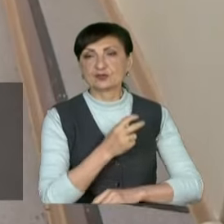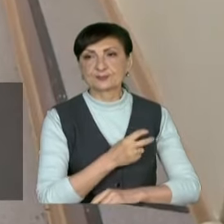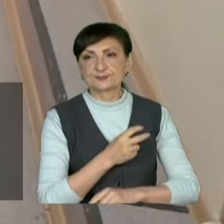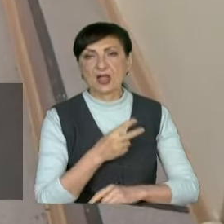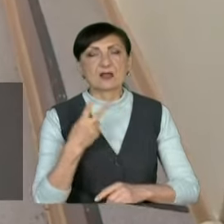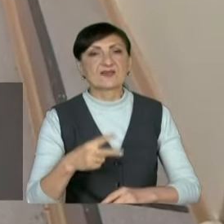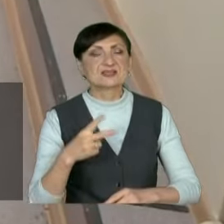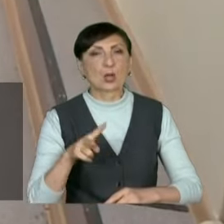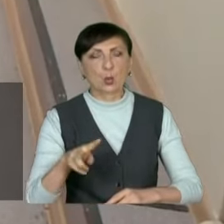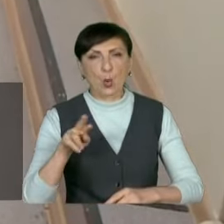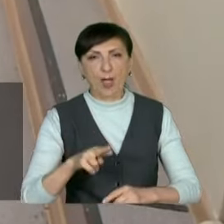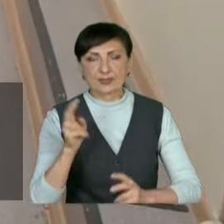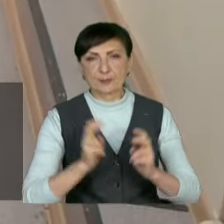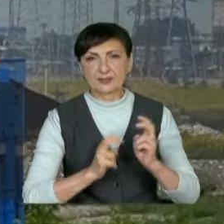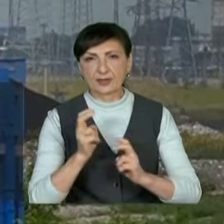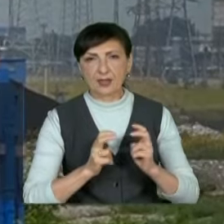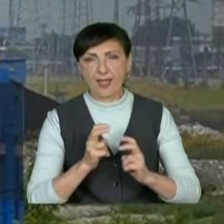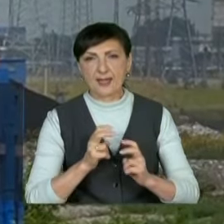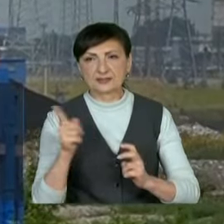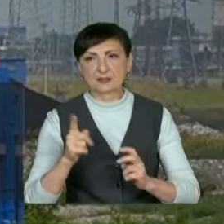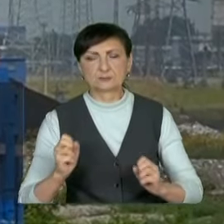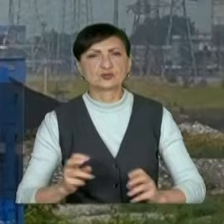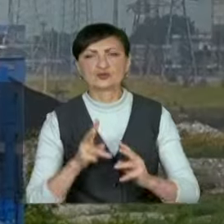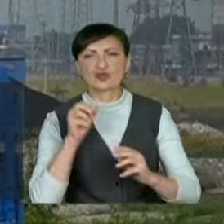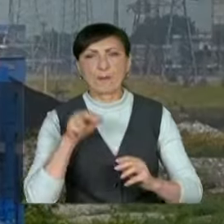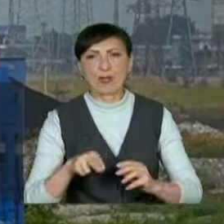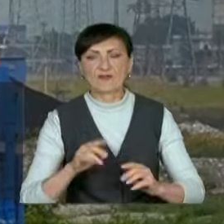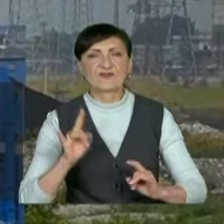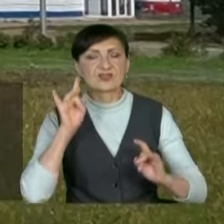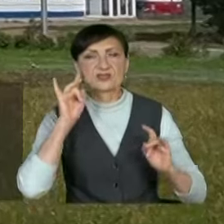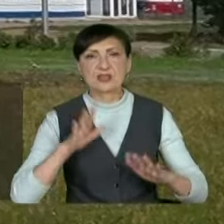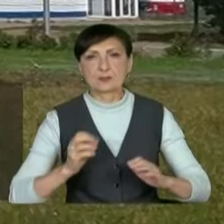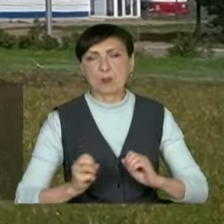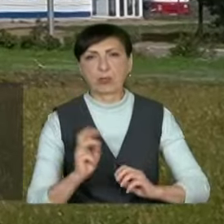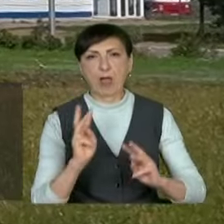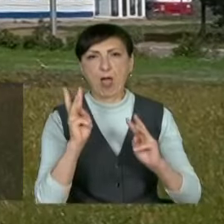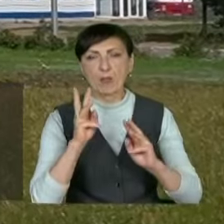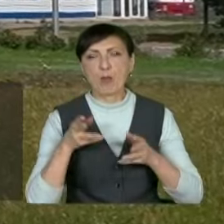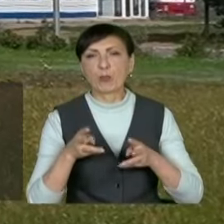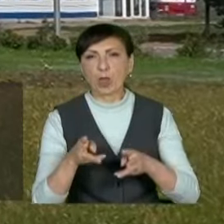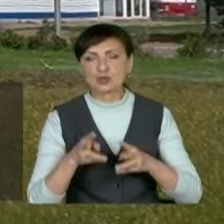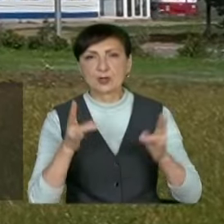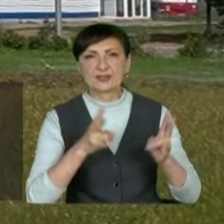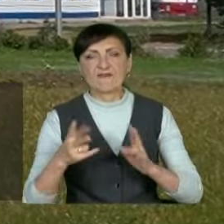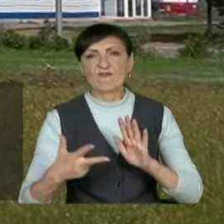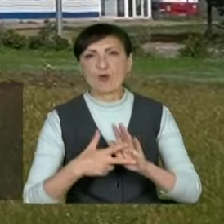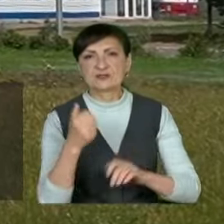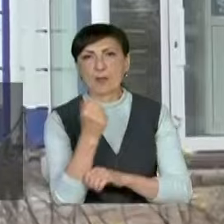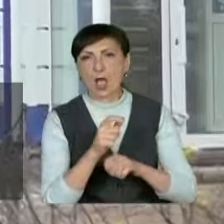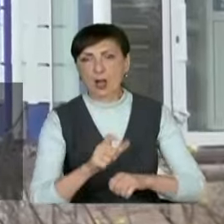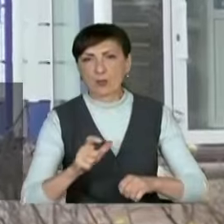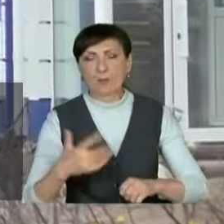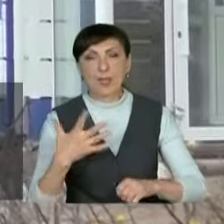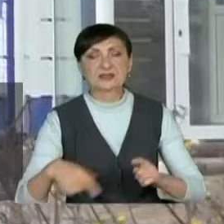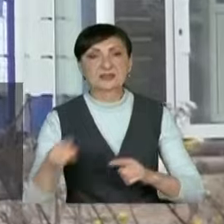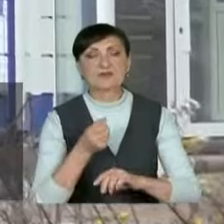Напомню, 20 июля на предприятии произошло ЧП. Из-за внезапного выброса пламени из печи пострадали 8 работников. 5